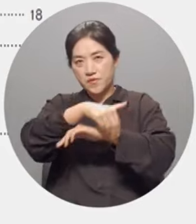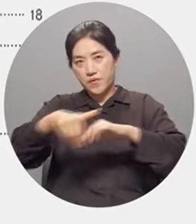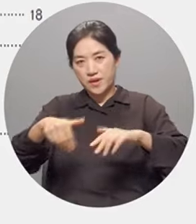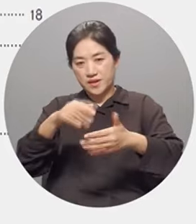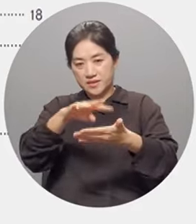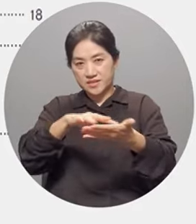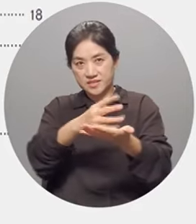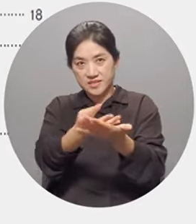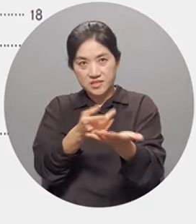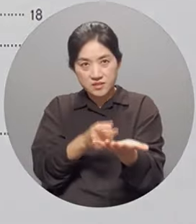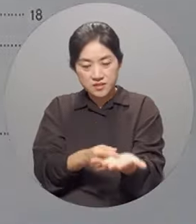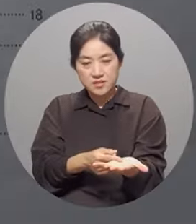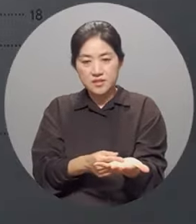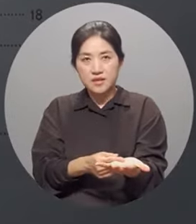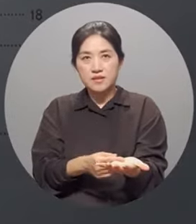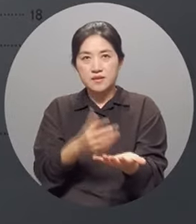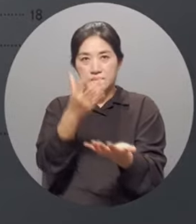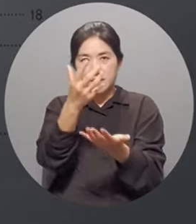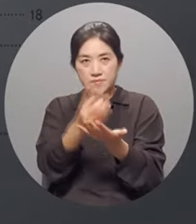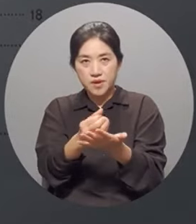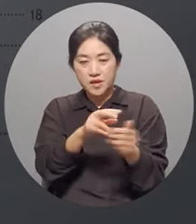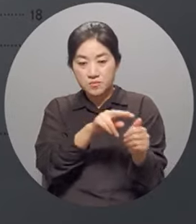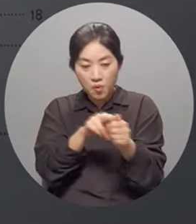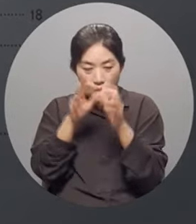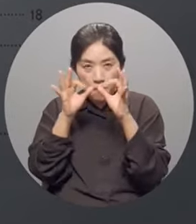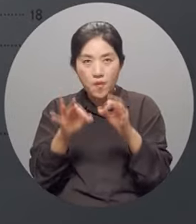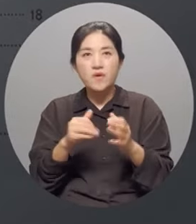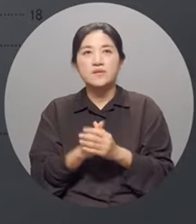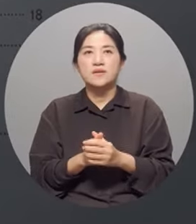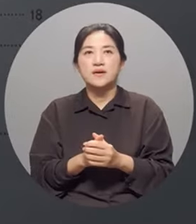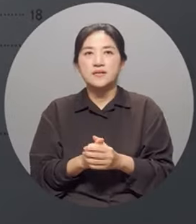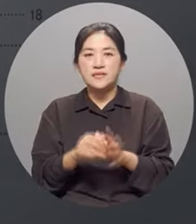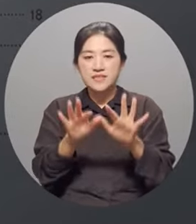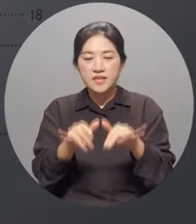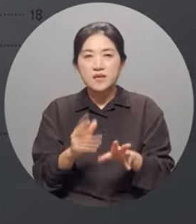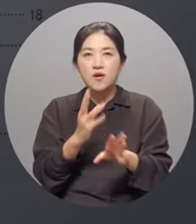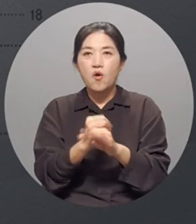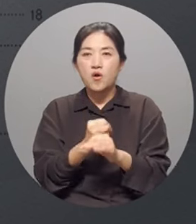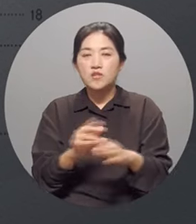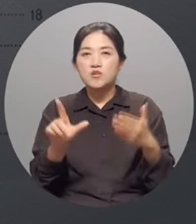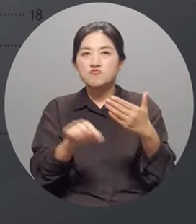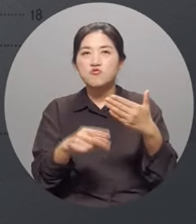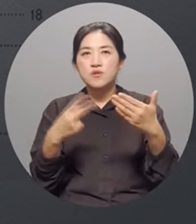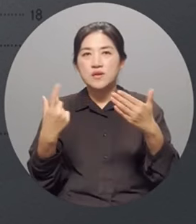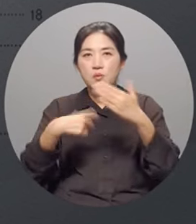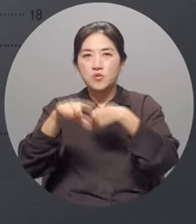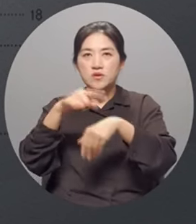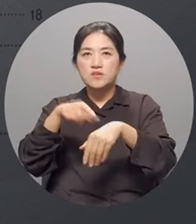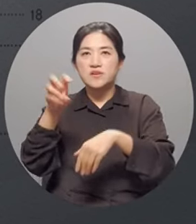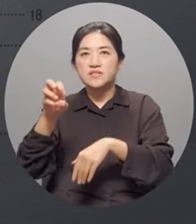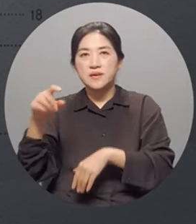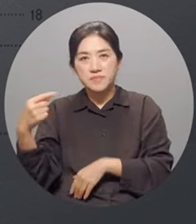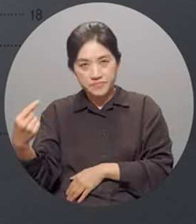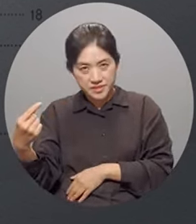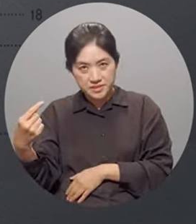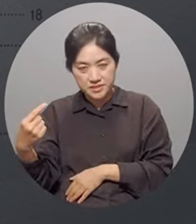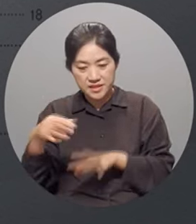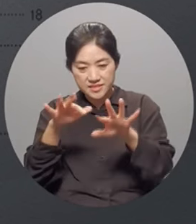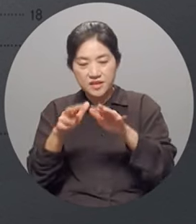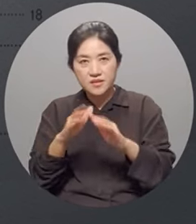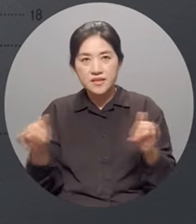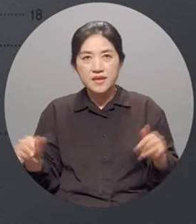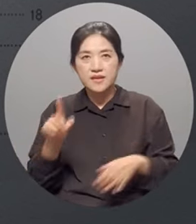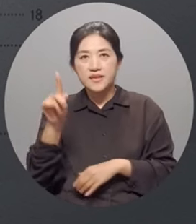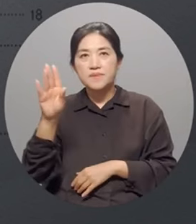문서 파일의 정보 항목을 열어보니 작성일은 지난달 2일 오전 11시 반쯤 작성자는